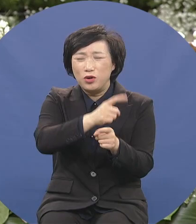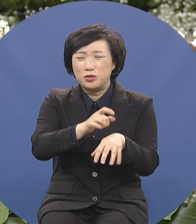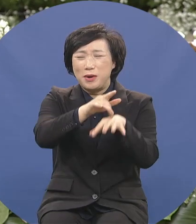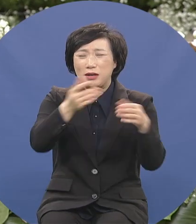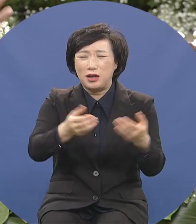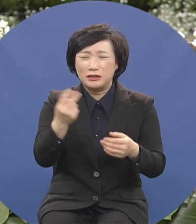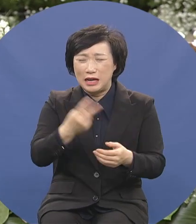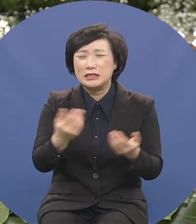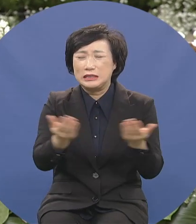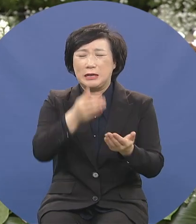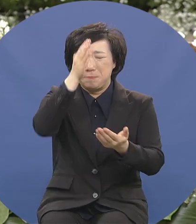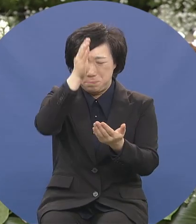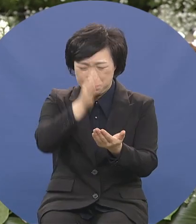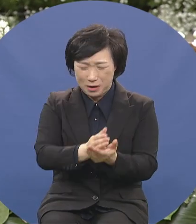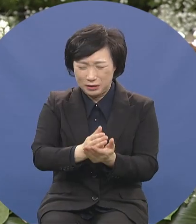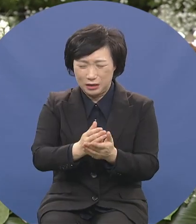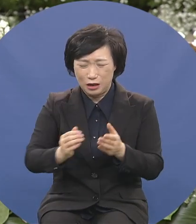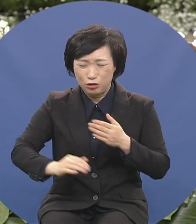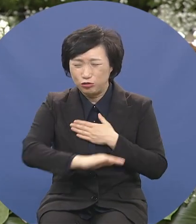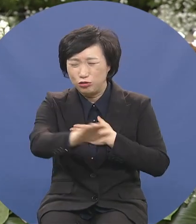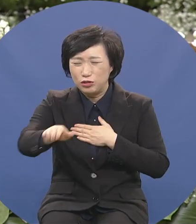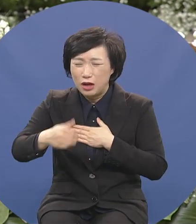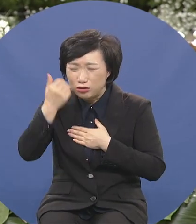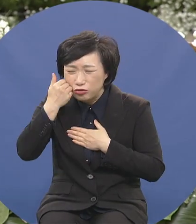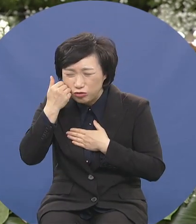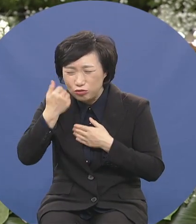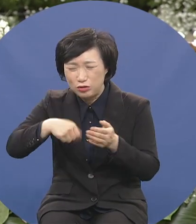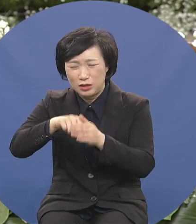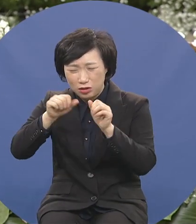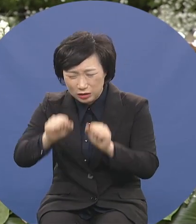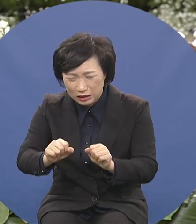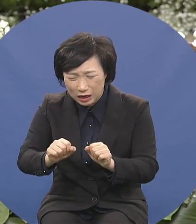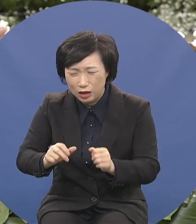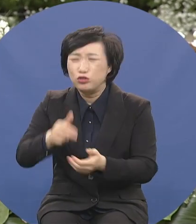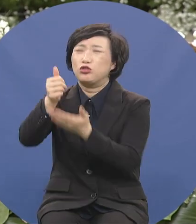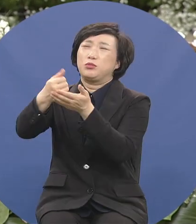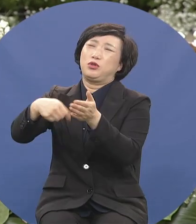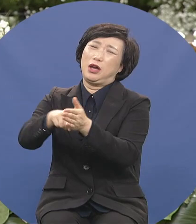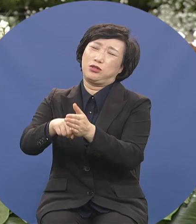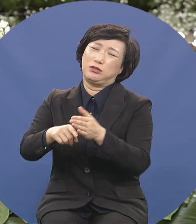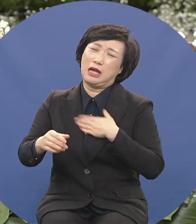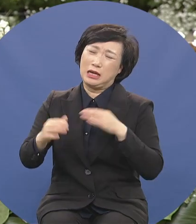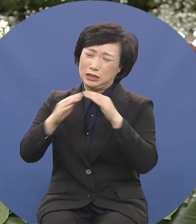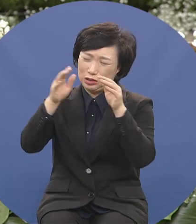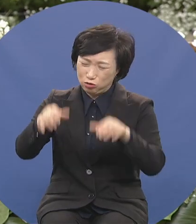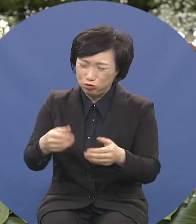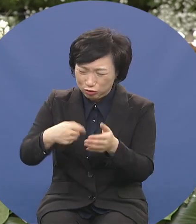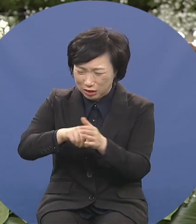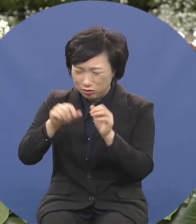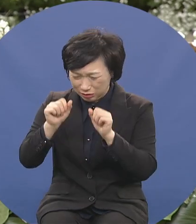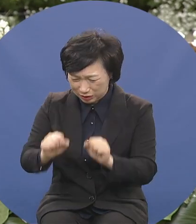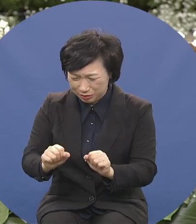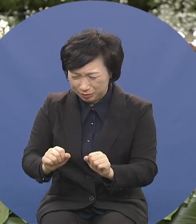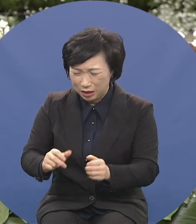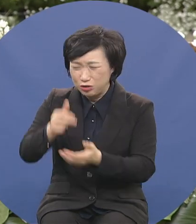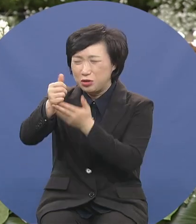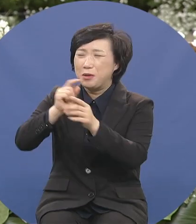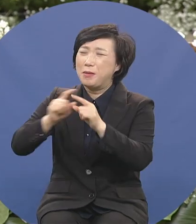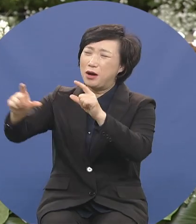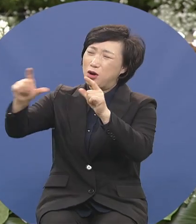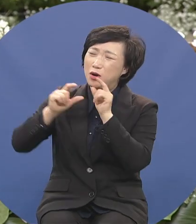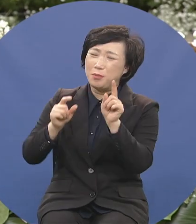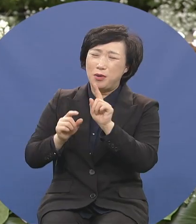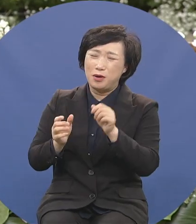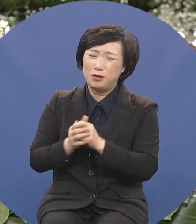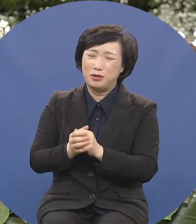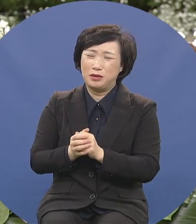못하도록 자기들이 누구를 위해 존재하나? 주를 위해, 이웃을 위해 존재합니다. 주님